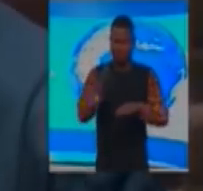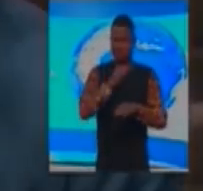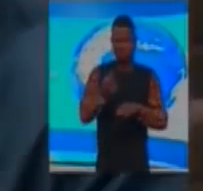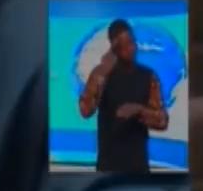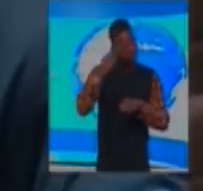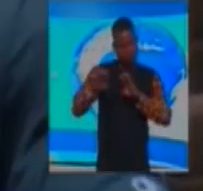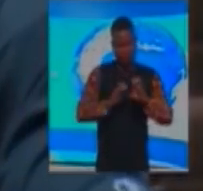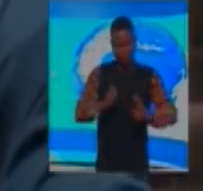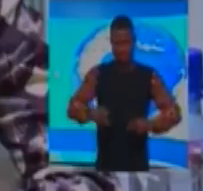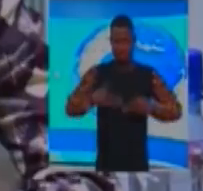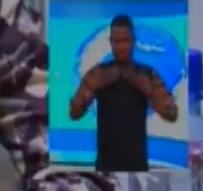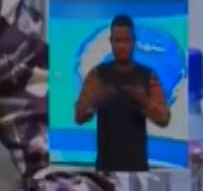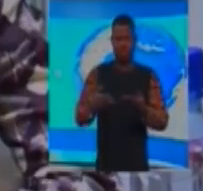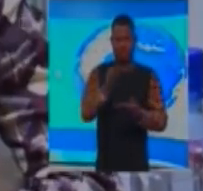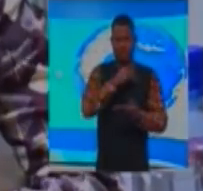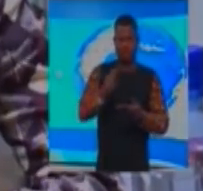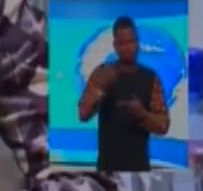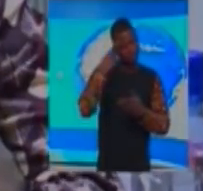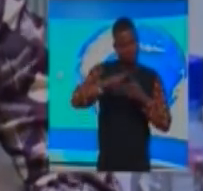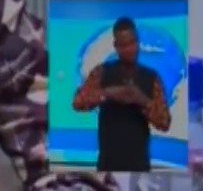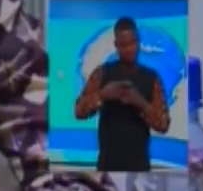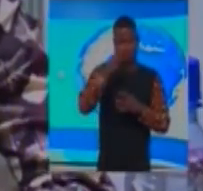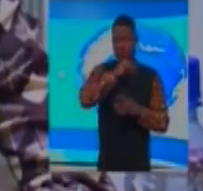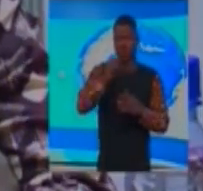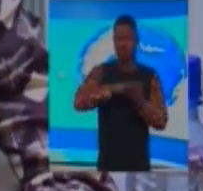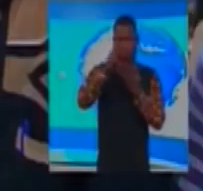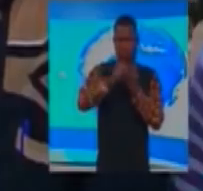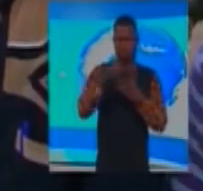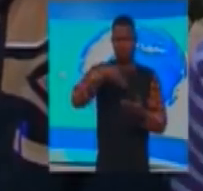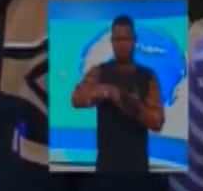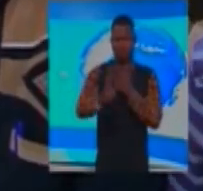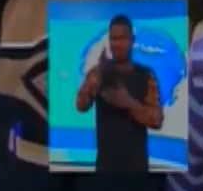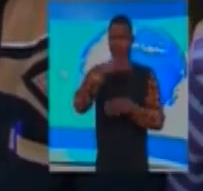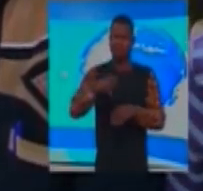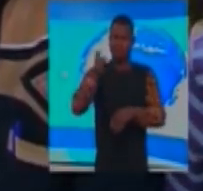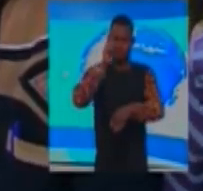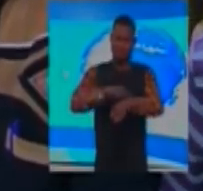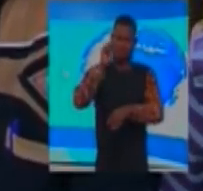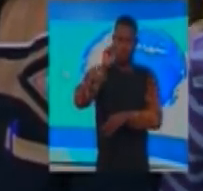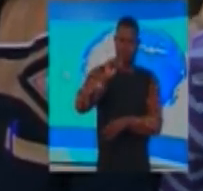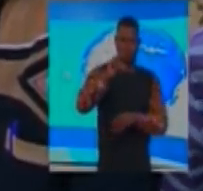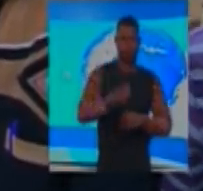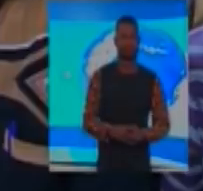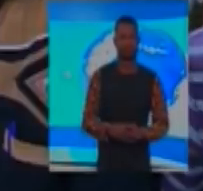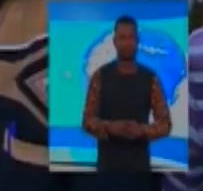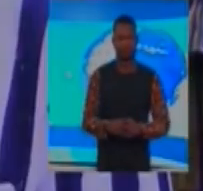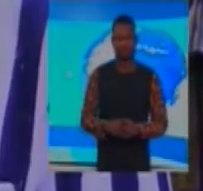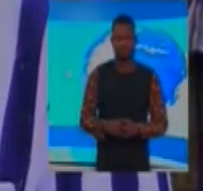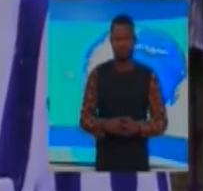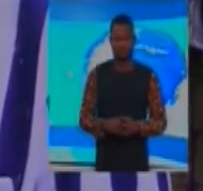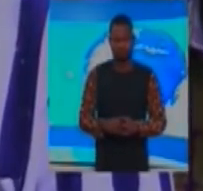des propositions pour un démarrage du projet dans les plus brefs délais. Dans